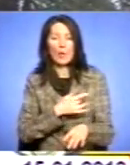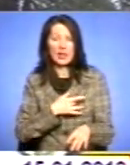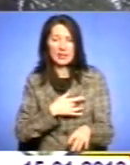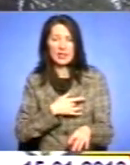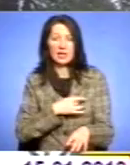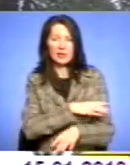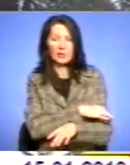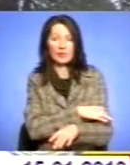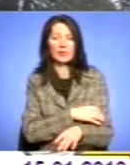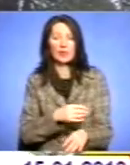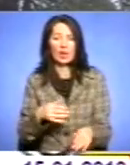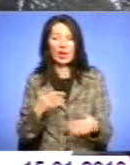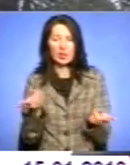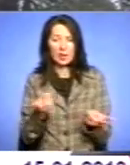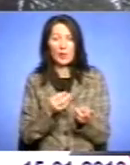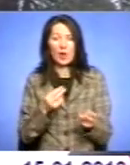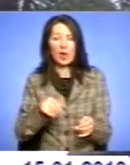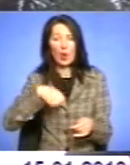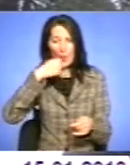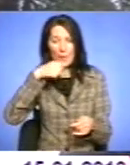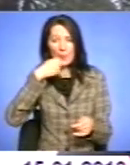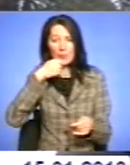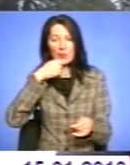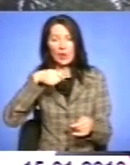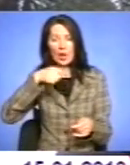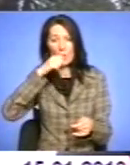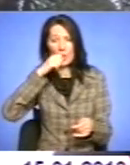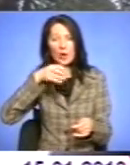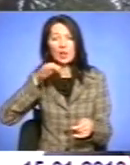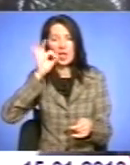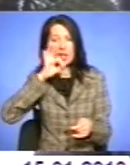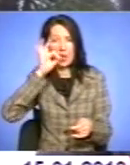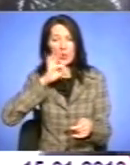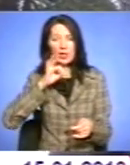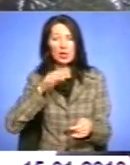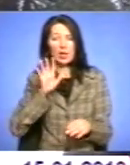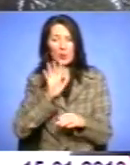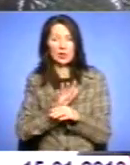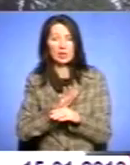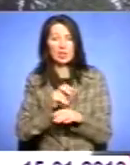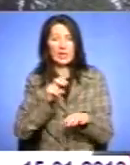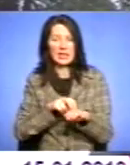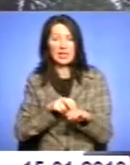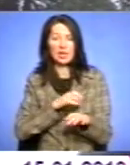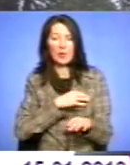приймати систематичне лікування, призначене лікарем, кардіологом, терапевтом чи сімейним